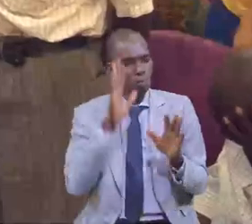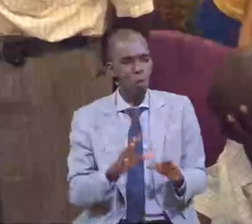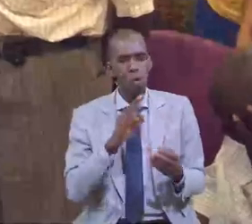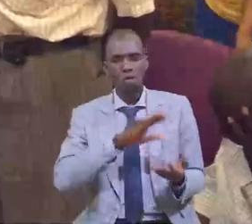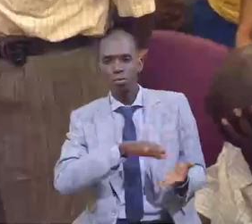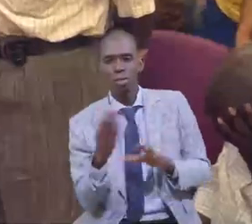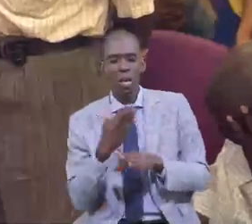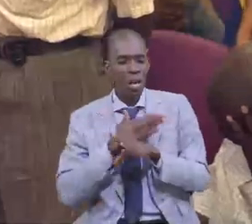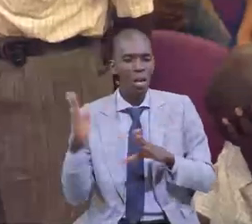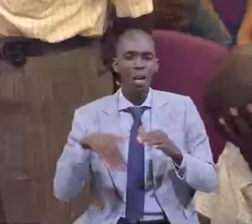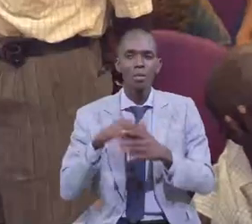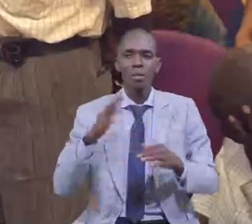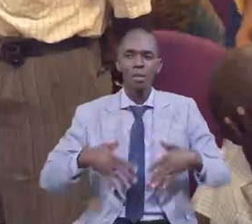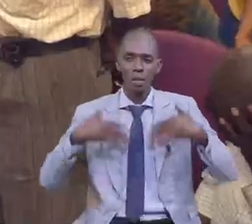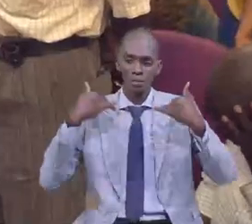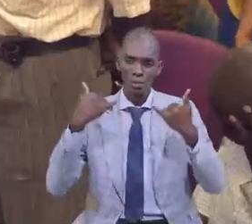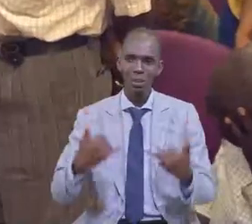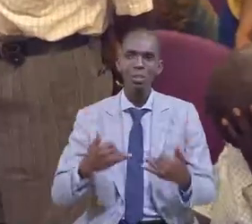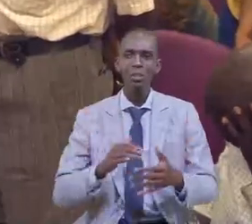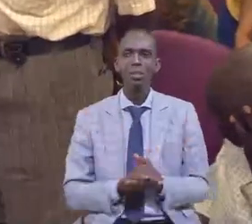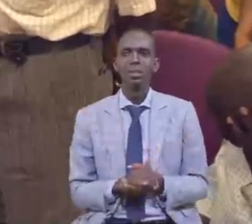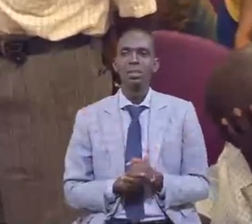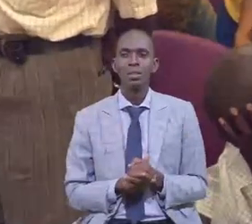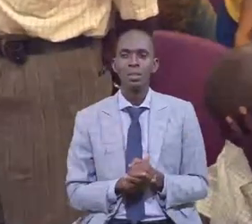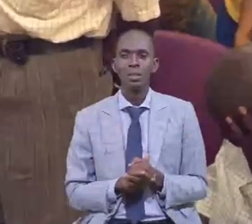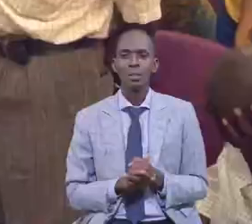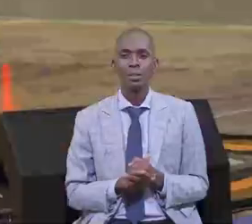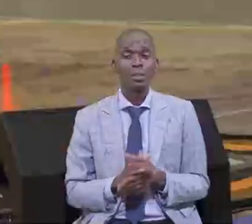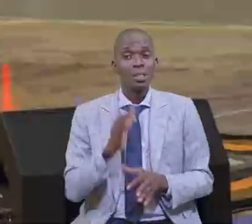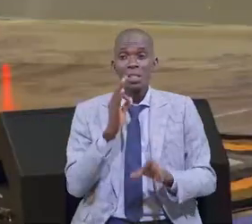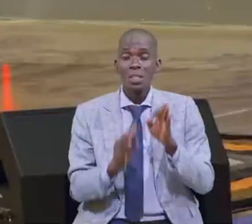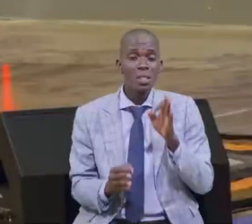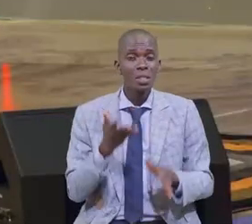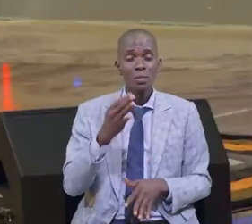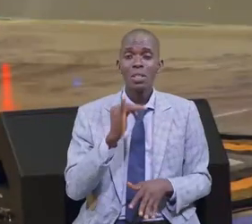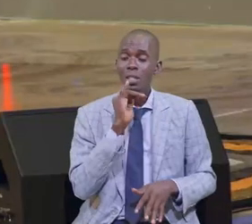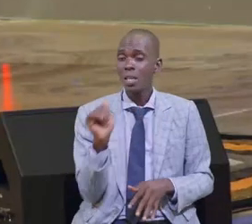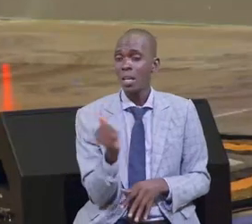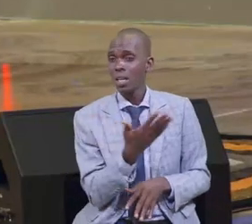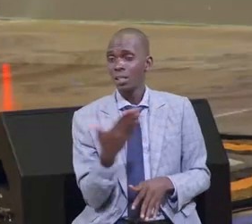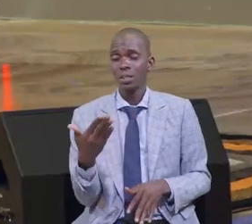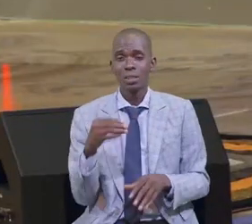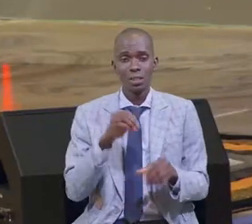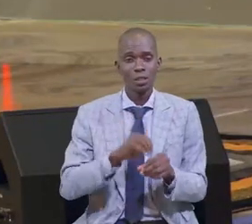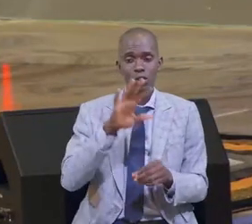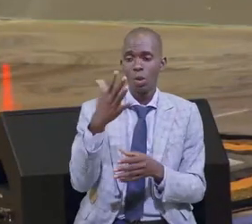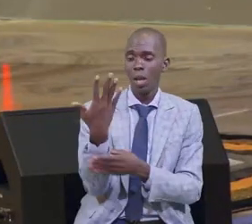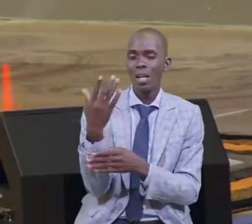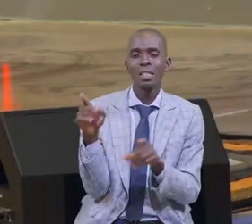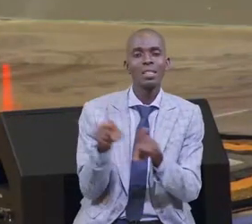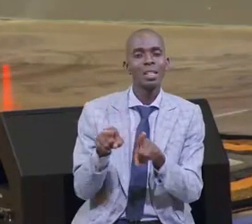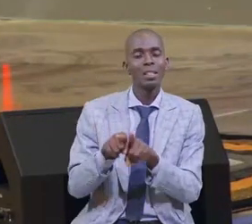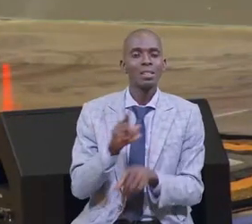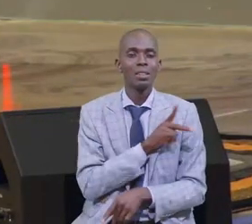de mort contre votre vie. Il les renvoie maintenant. S'il y a quelque chose dans ta main, comme Abimélec,